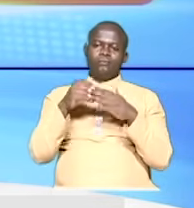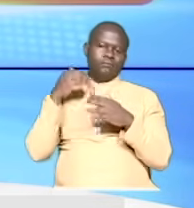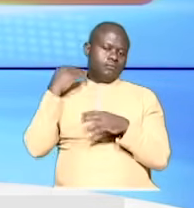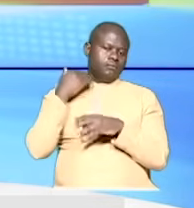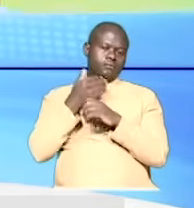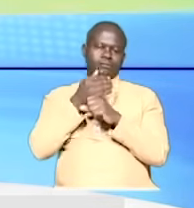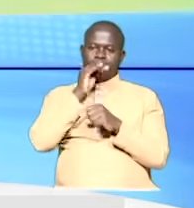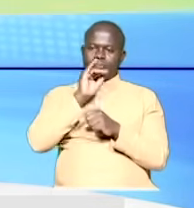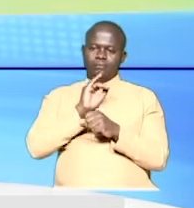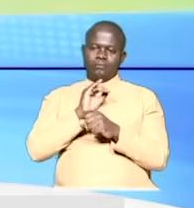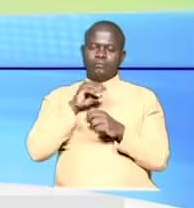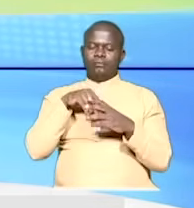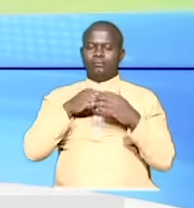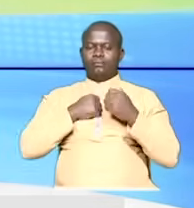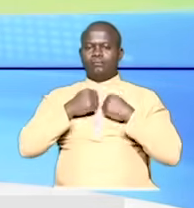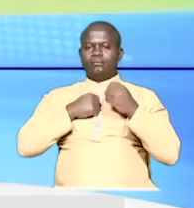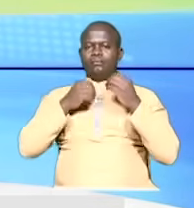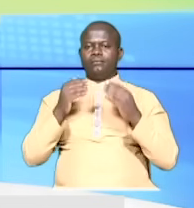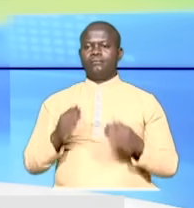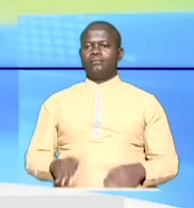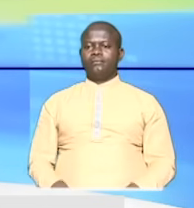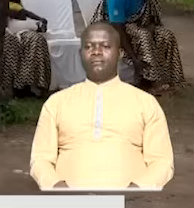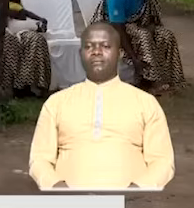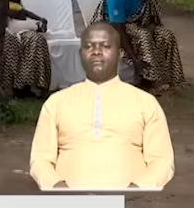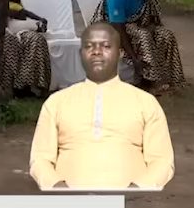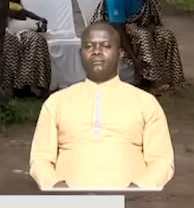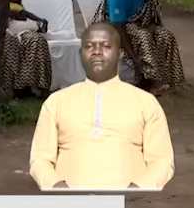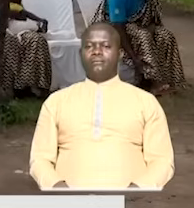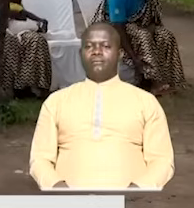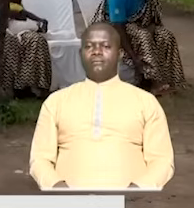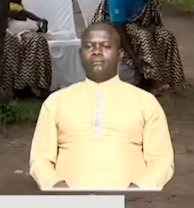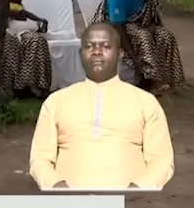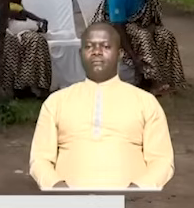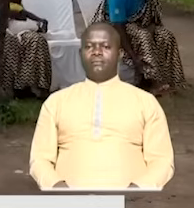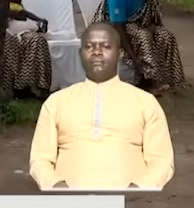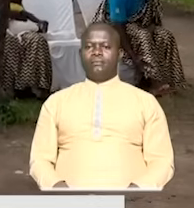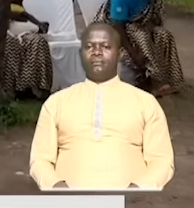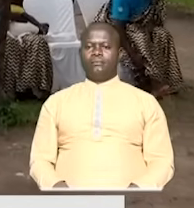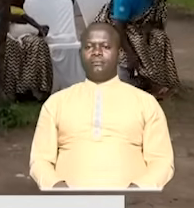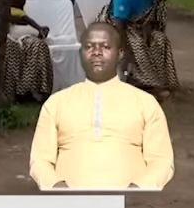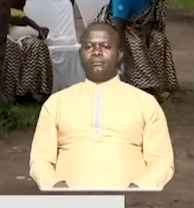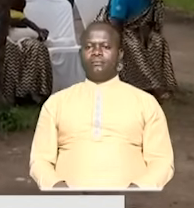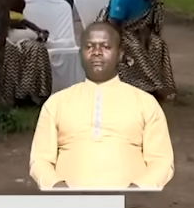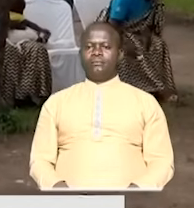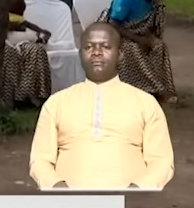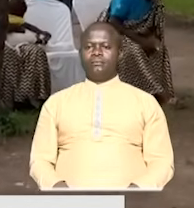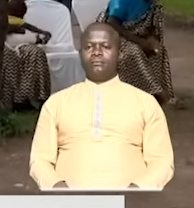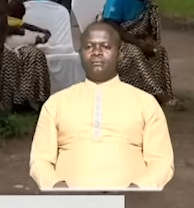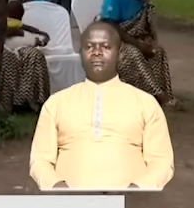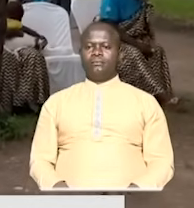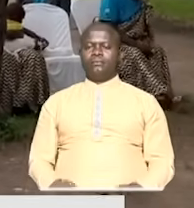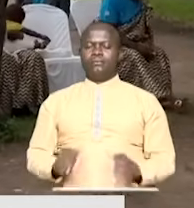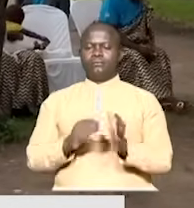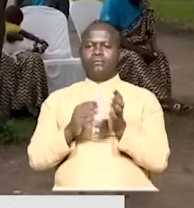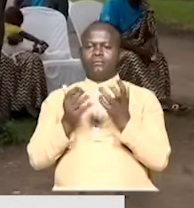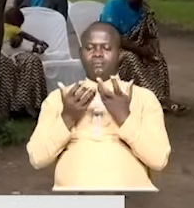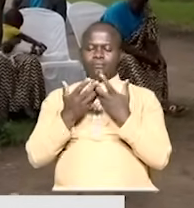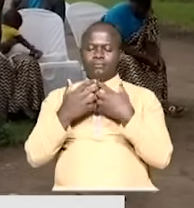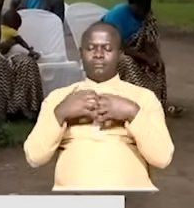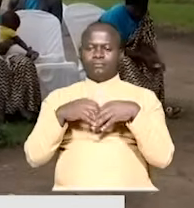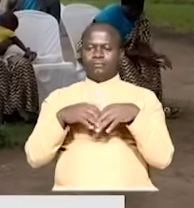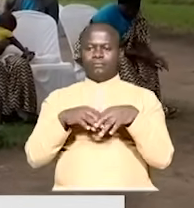yakorewe abatutsi mu Rwanda twagire tumwe nk'uko